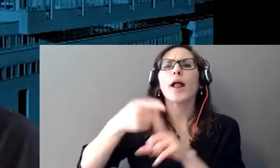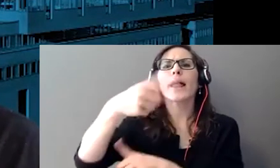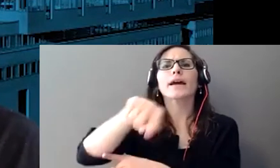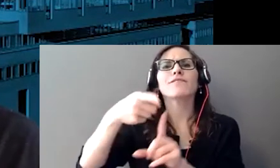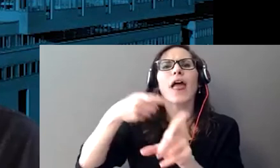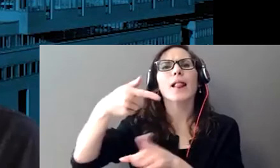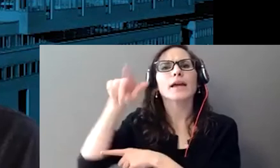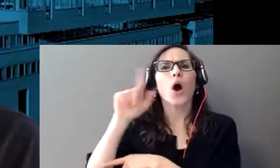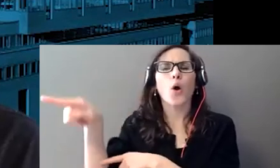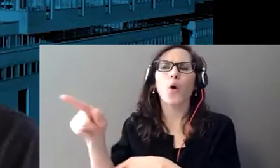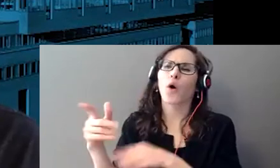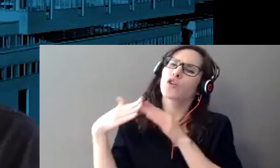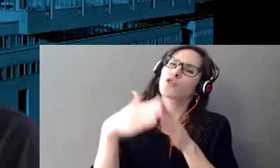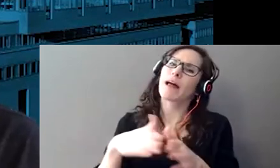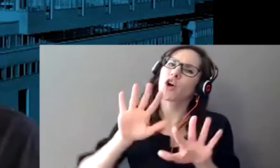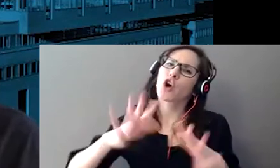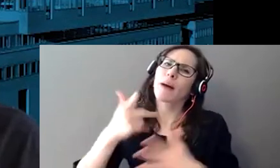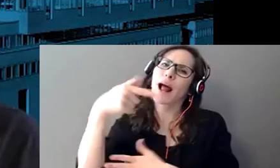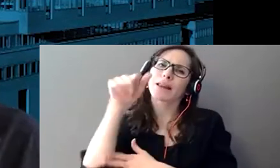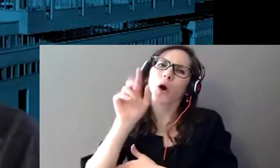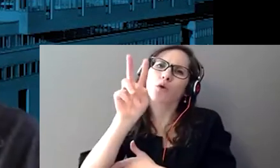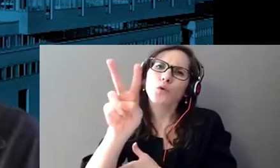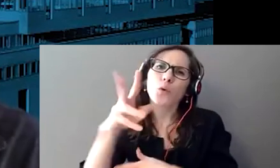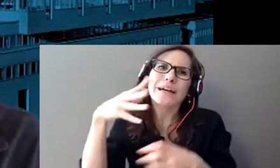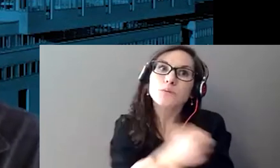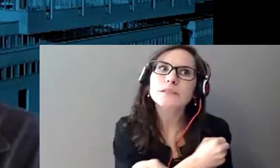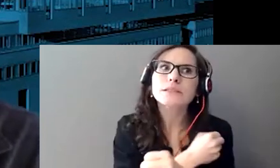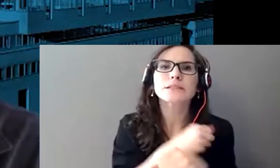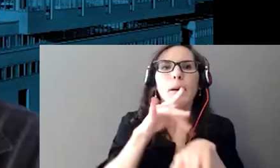comment Lyon 2 a réussi à transformer les pratiques